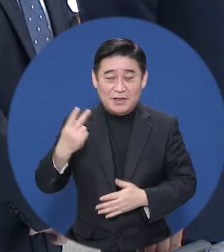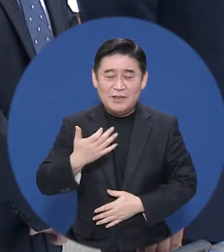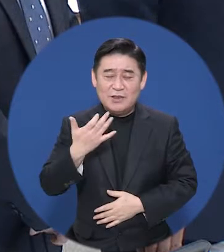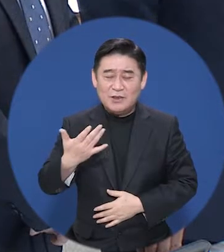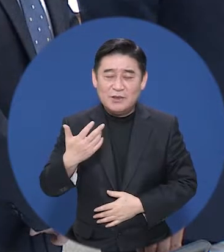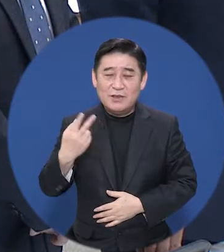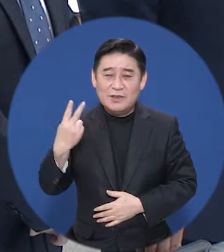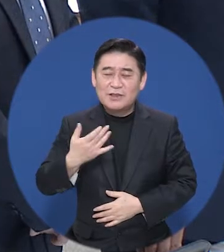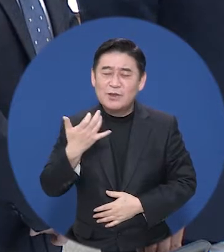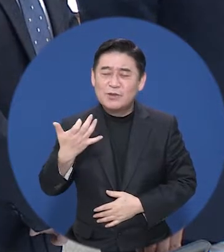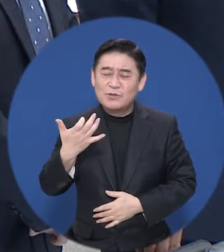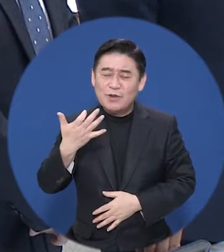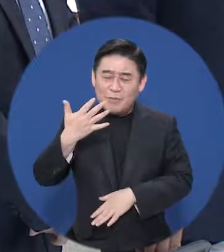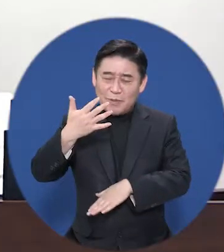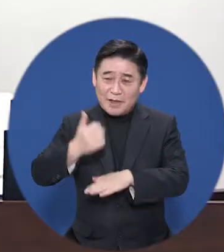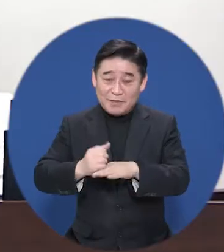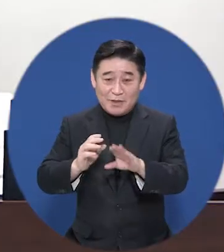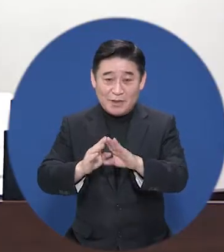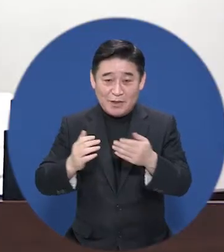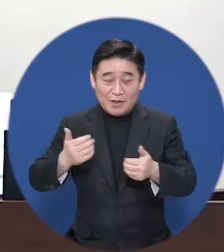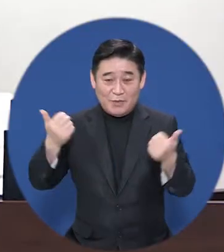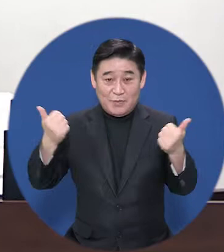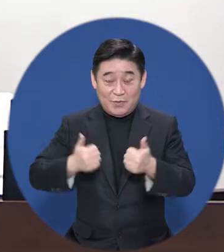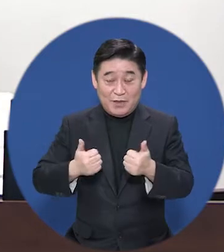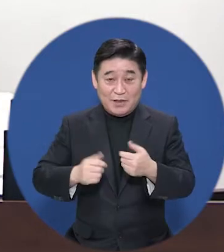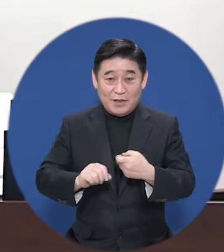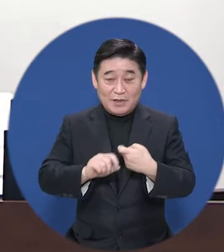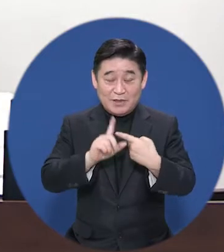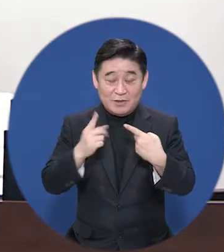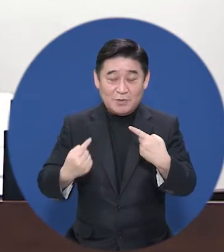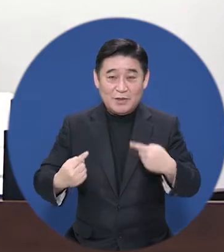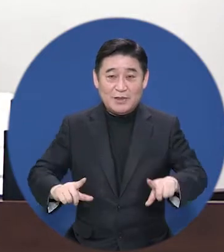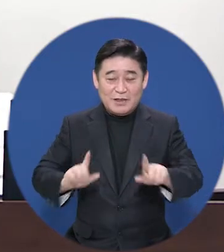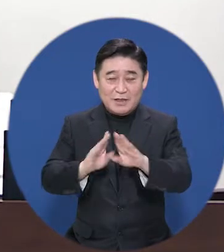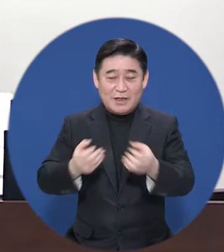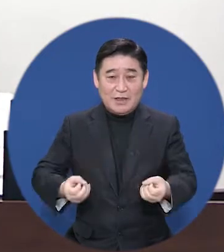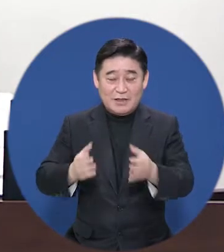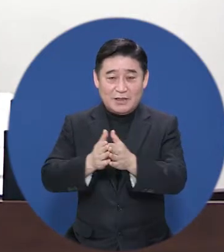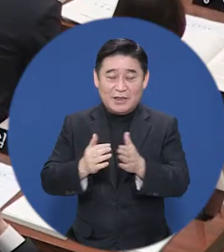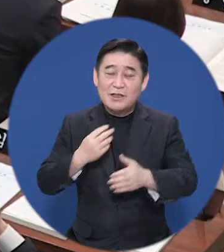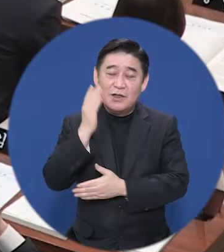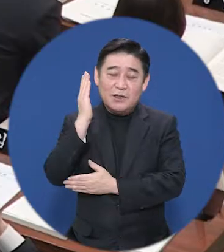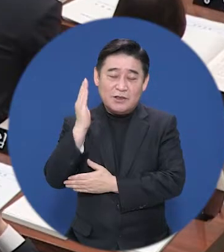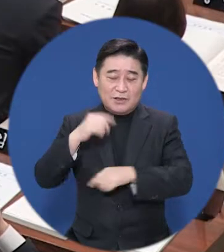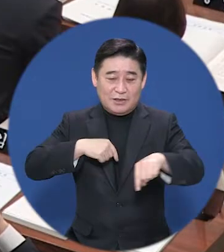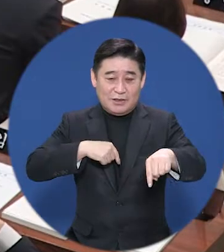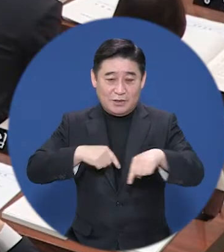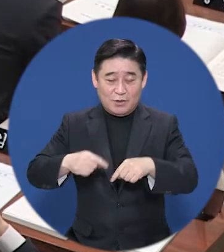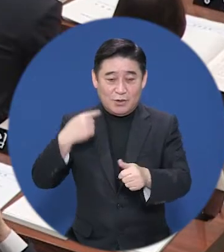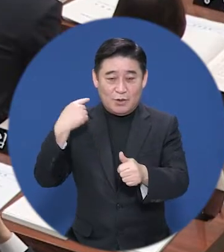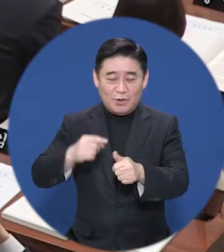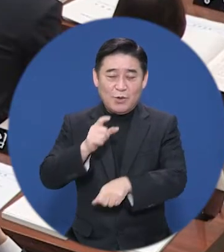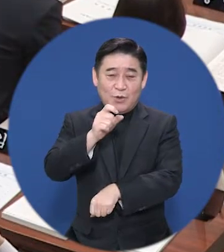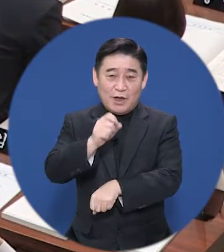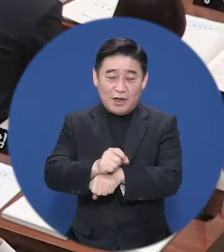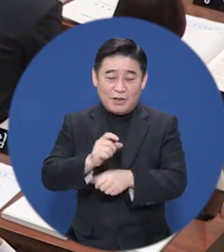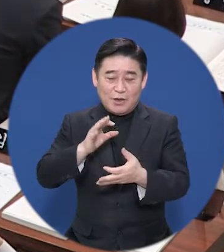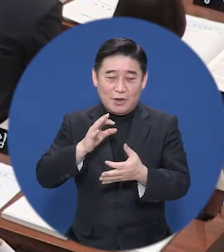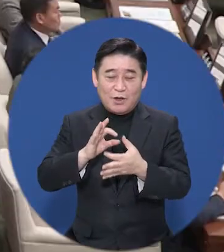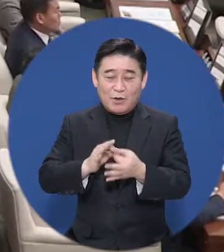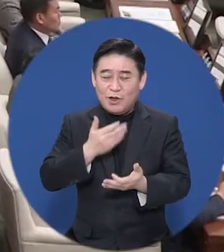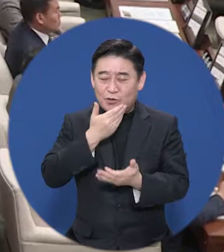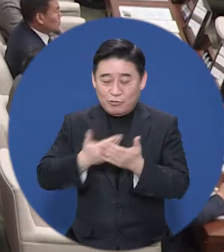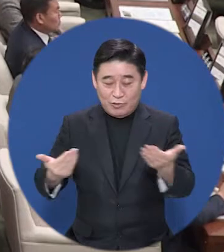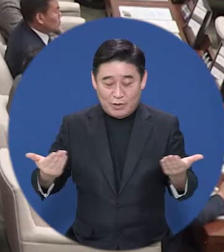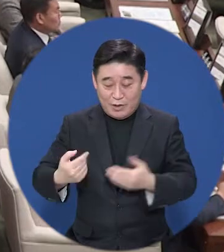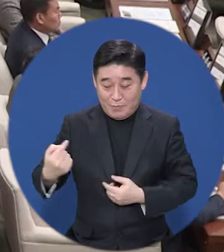2019년도 마지막으로 열린 이번 정례회는 11월 1일 개회식을 시작으로 서울시정과 교육행정에 관한 주요 업무